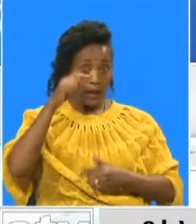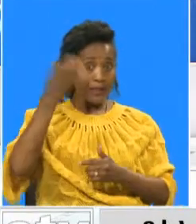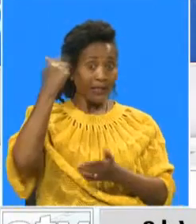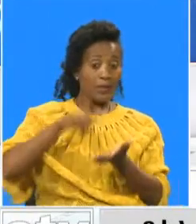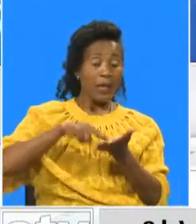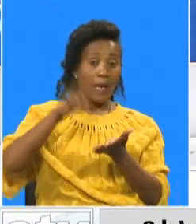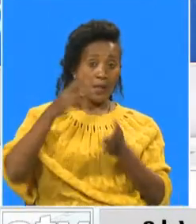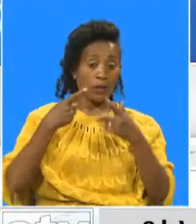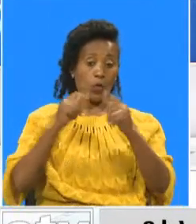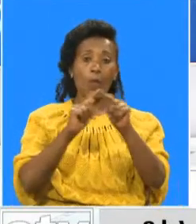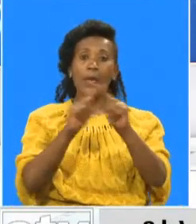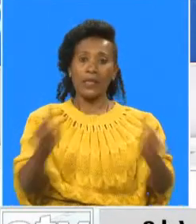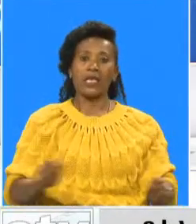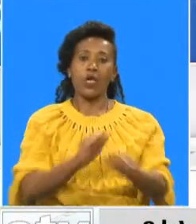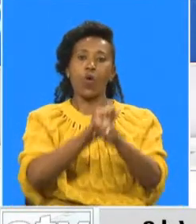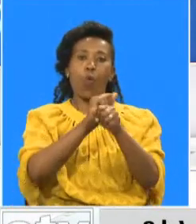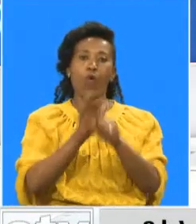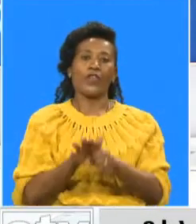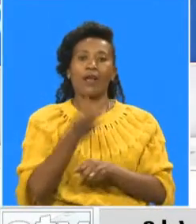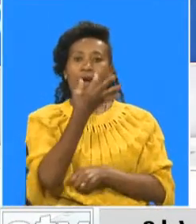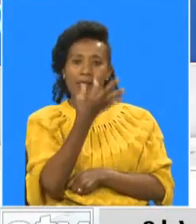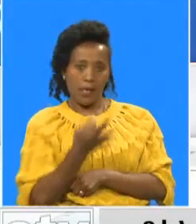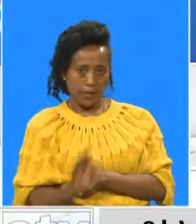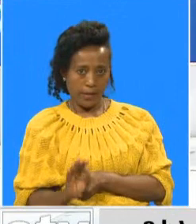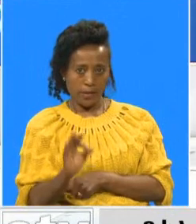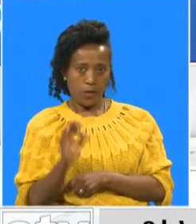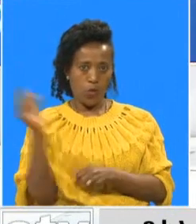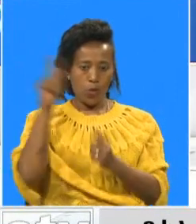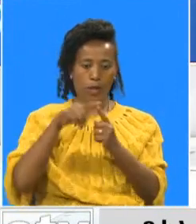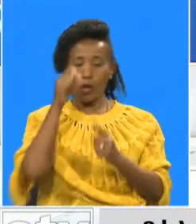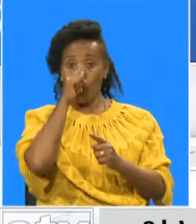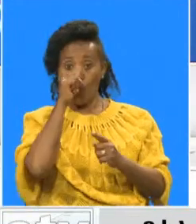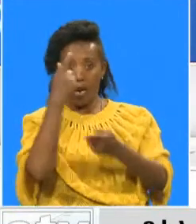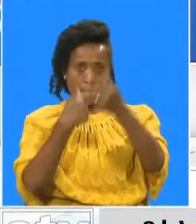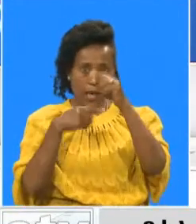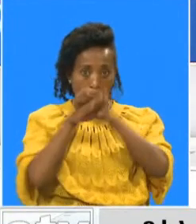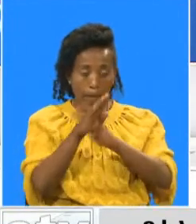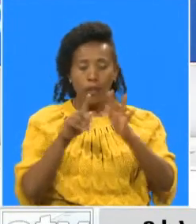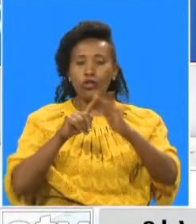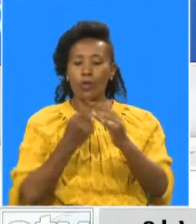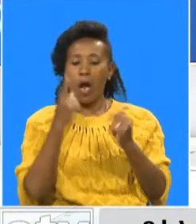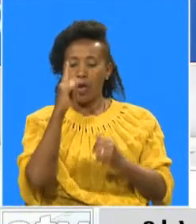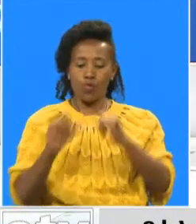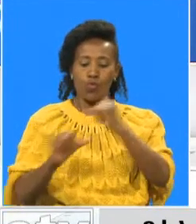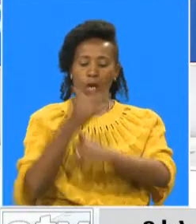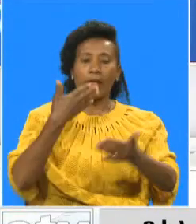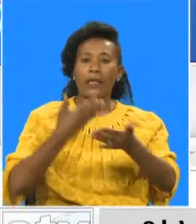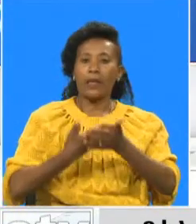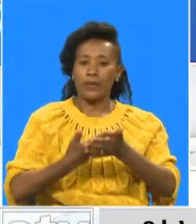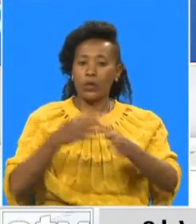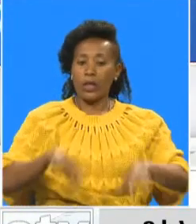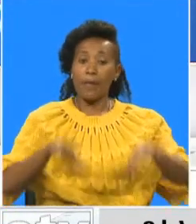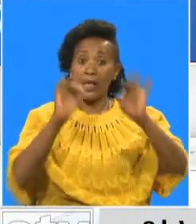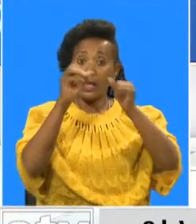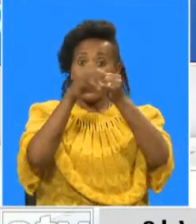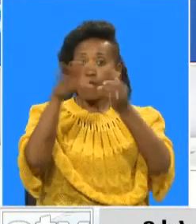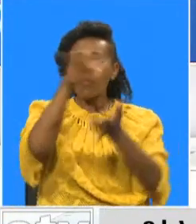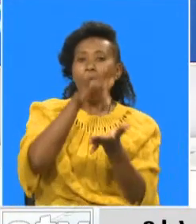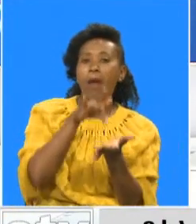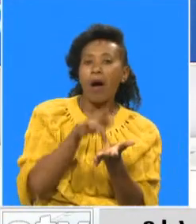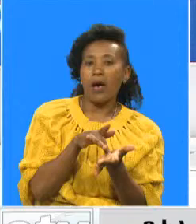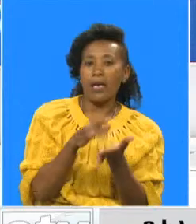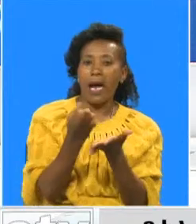ለማንሳት እንደሞከርኩት በተለይም የኮቪድ-19 ወደ ኢትዮጵያ ከገባ ጀምሮ አንዱ ጉዳት እየደረሰባቸው ከሚገኙ ዘርፎች